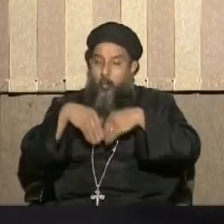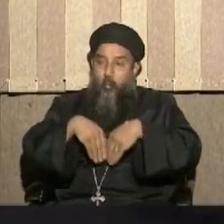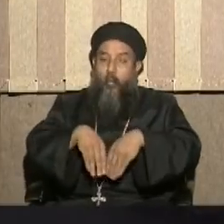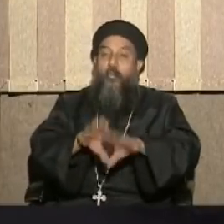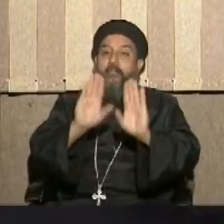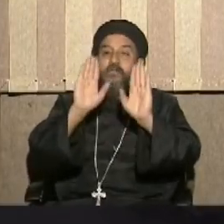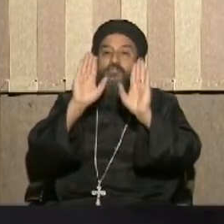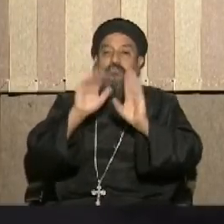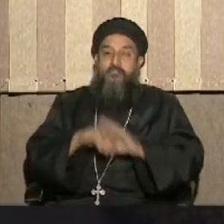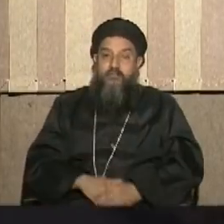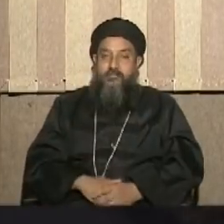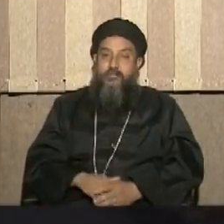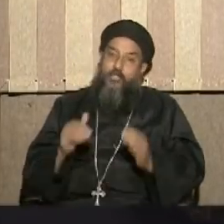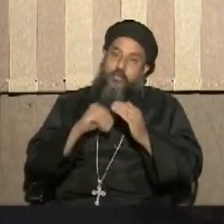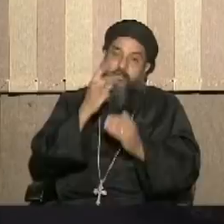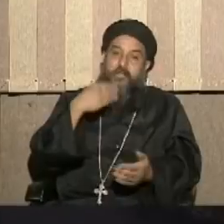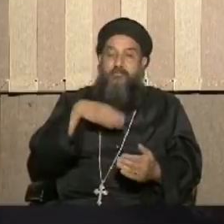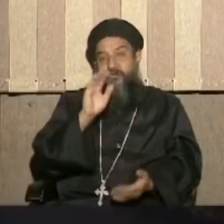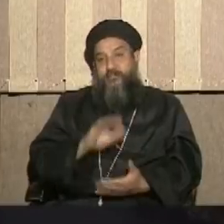وبيتوا ومشوا